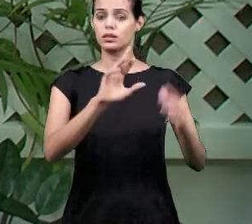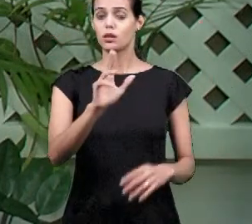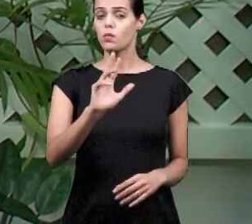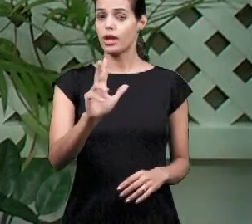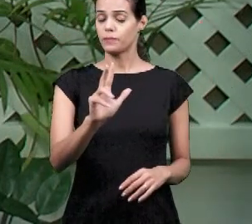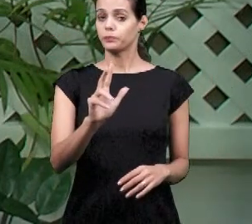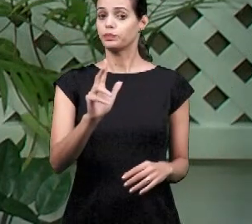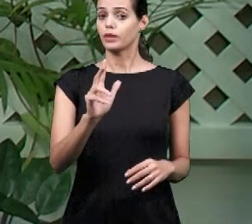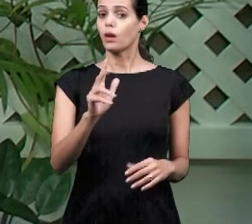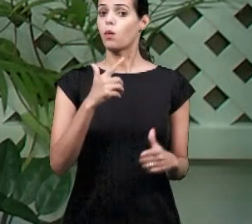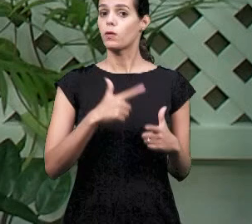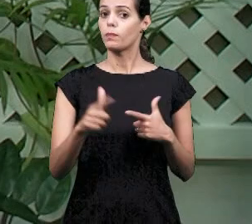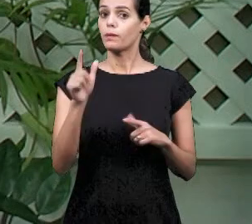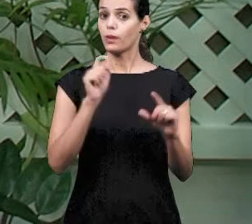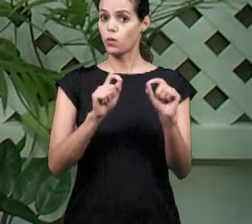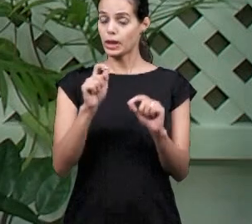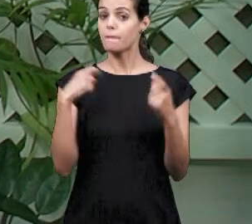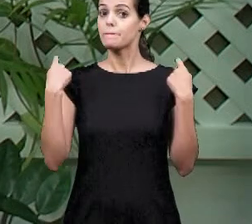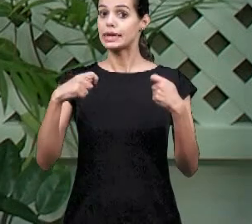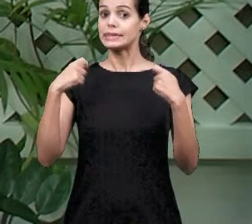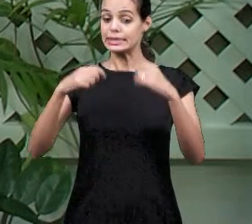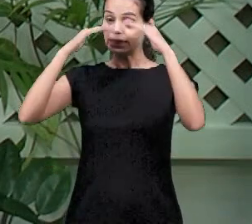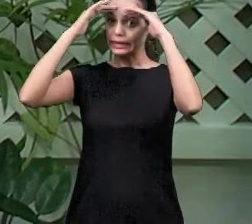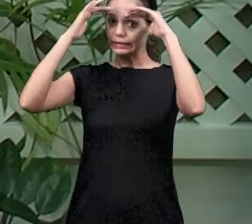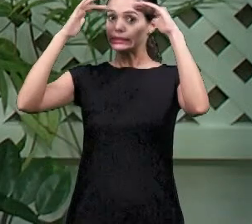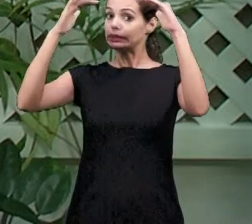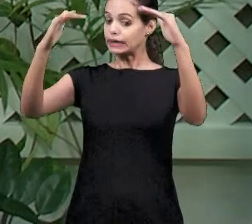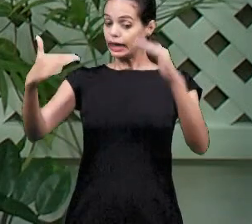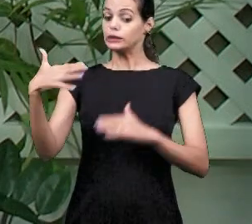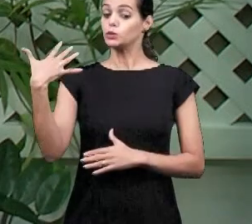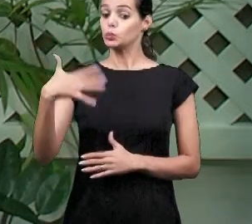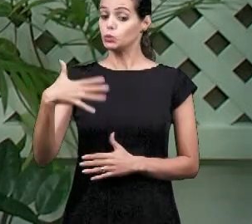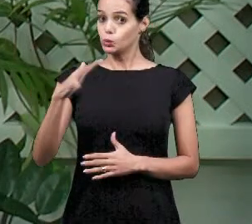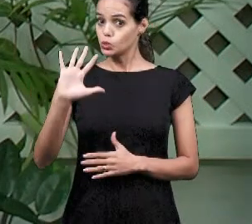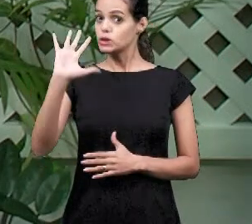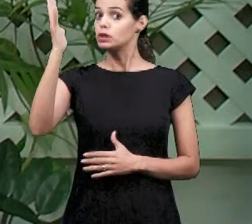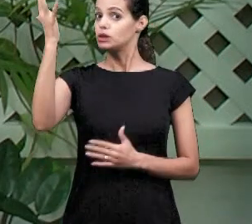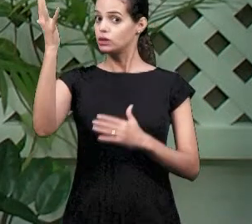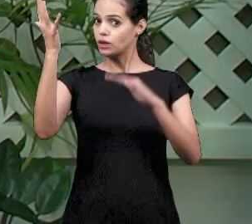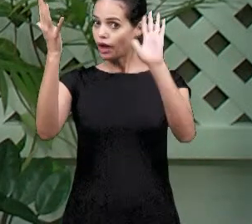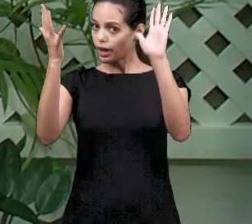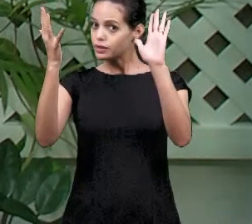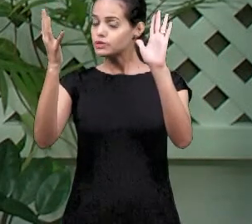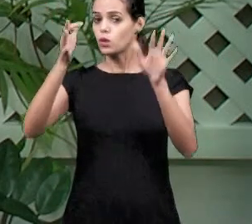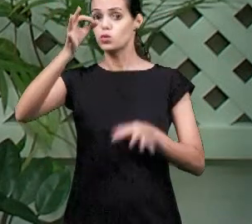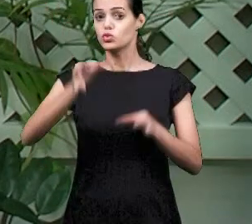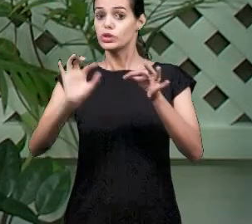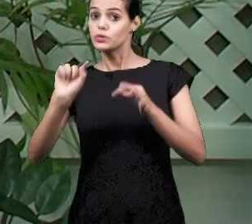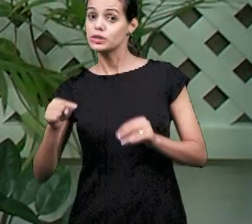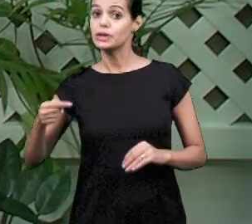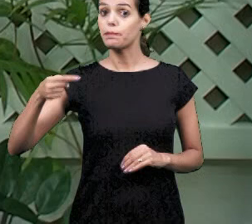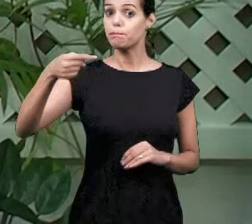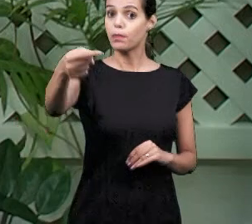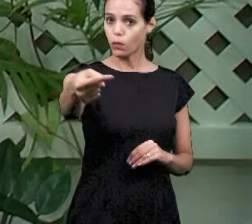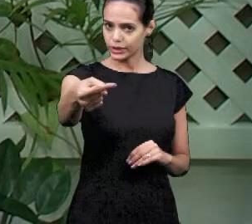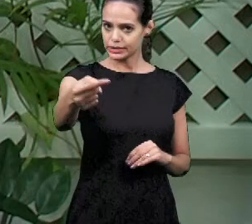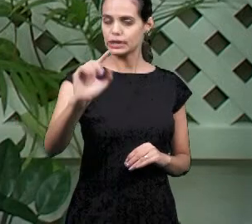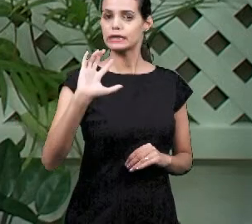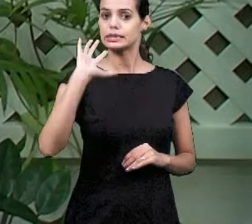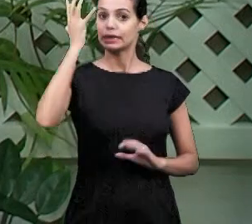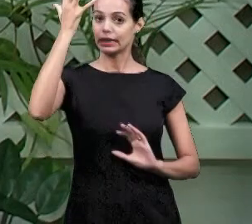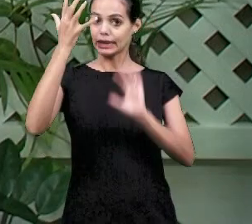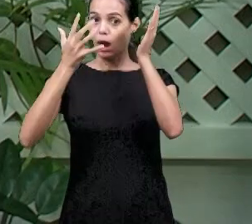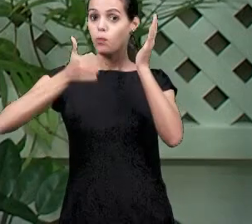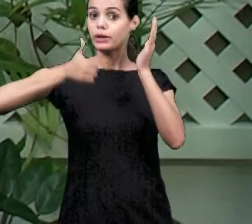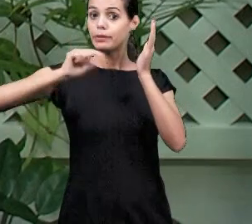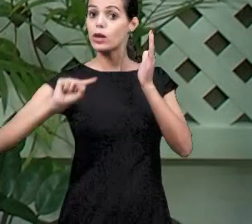fait partie. Et Jésus a dit des guerres, des rumeurs de guerre, des nations contre nations, des pestes, de